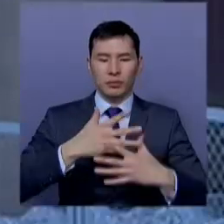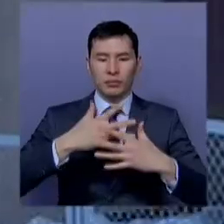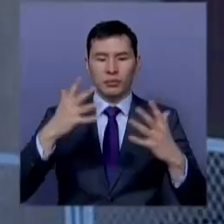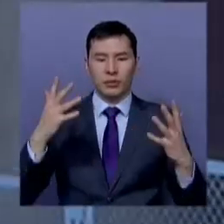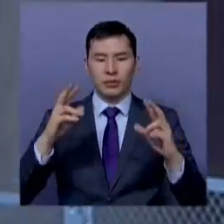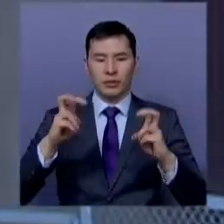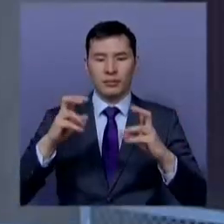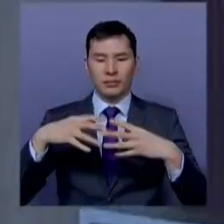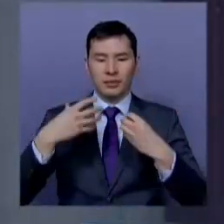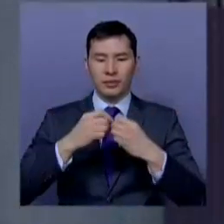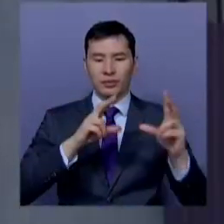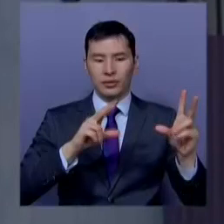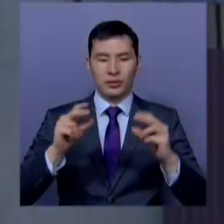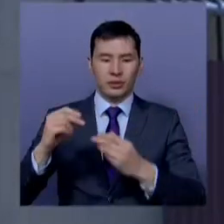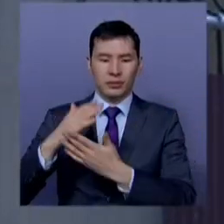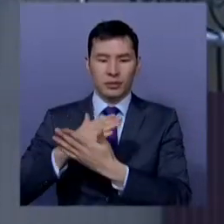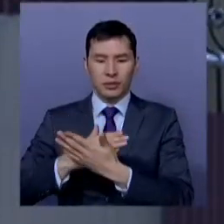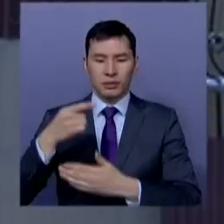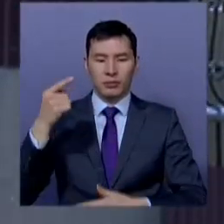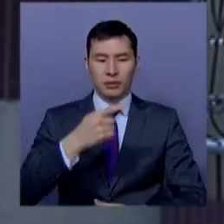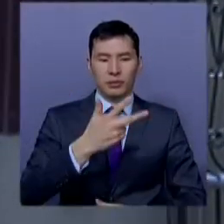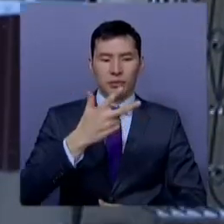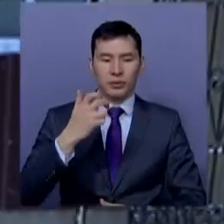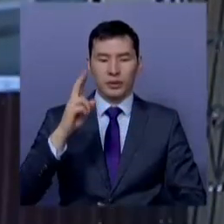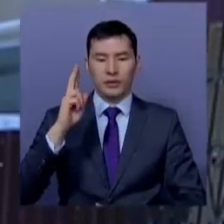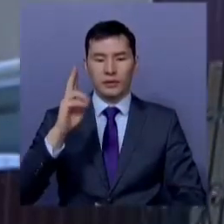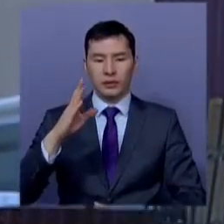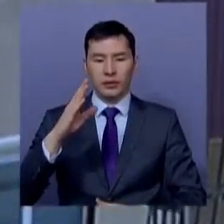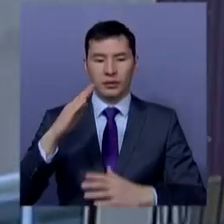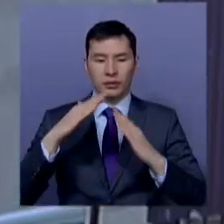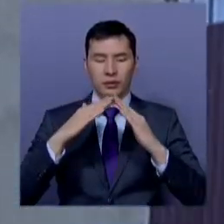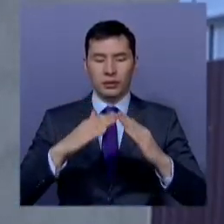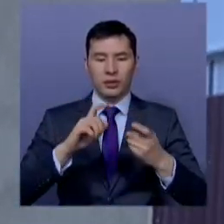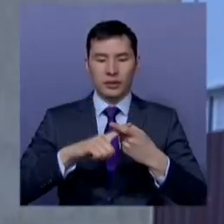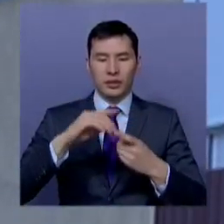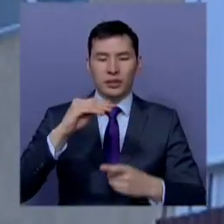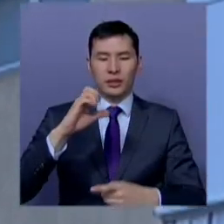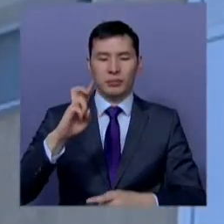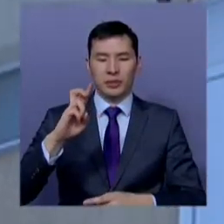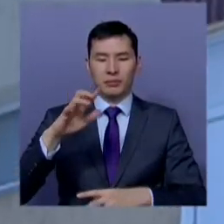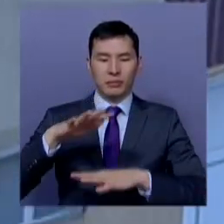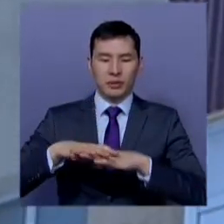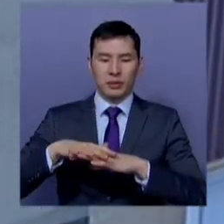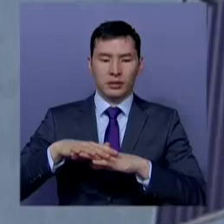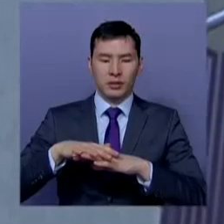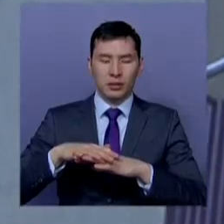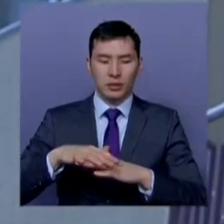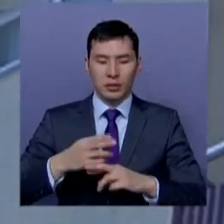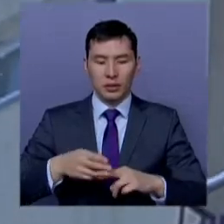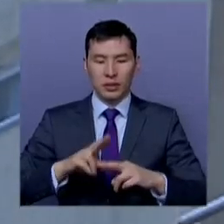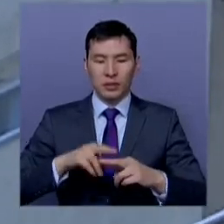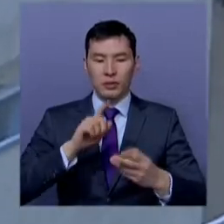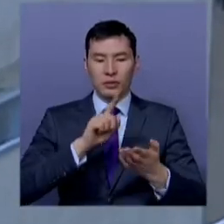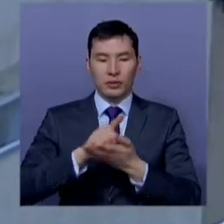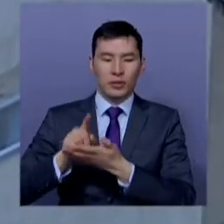бақытты отбасы бағдарламасы бойынша, 1300-ден астам пәтер тұрғын үй құрылыс жинақ банкі арқылы жүзеге асырылады. Негізгі міндеттерінің